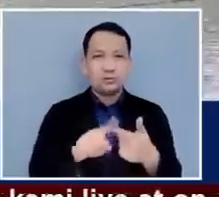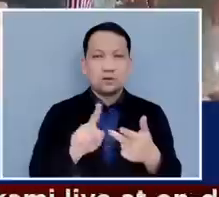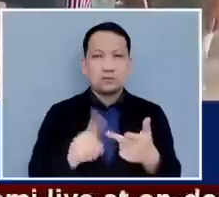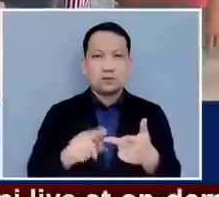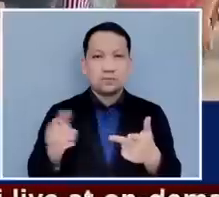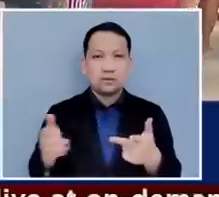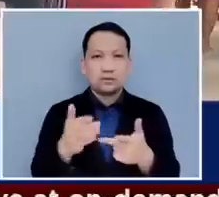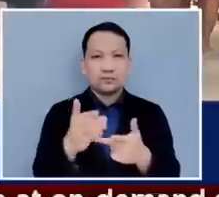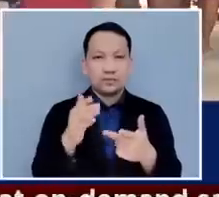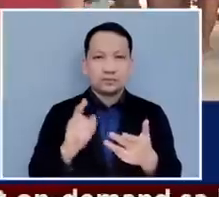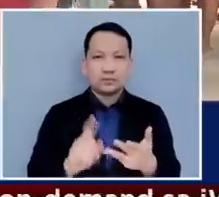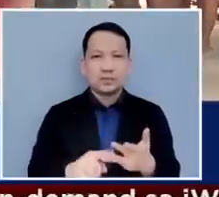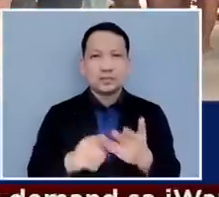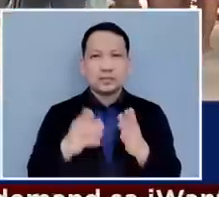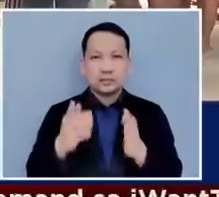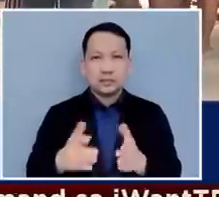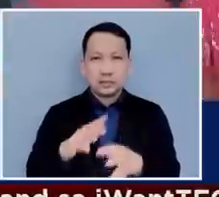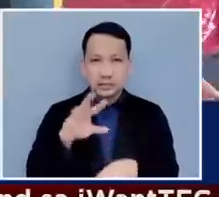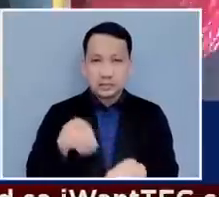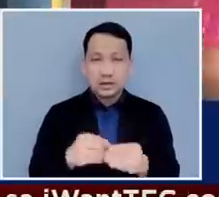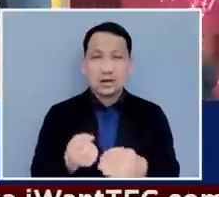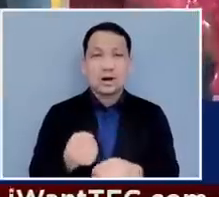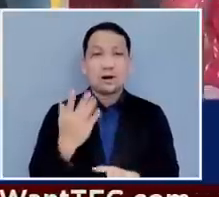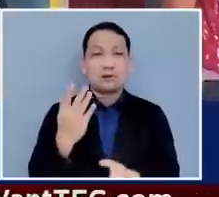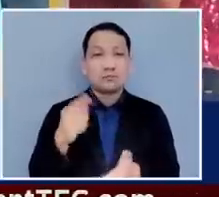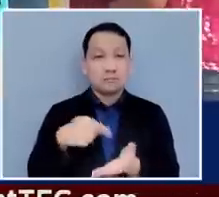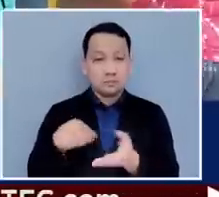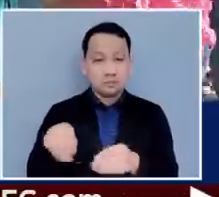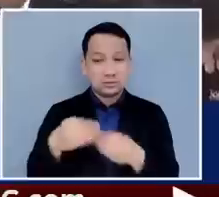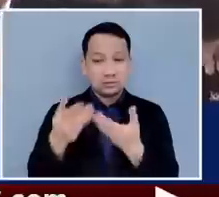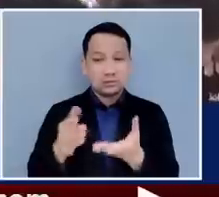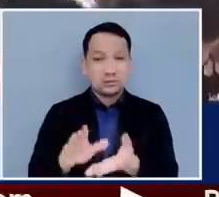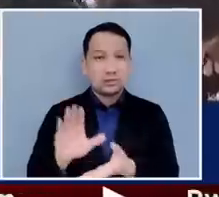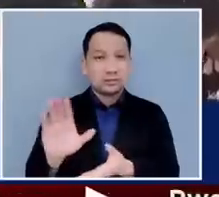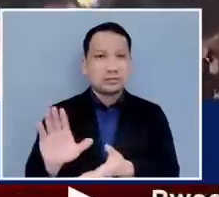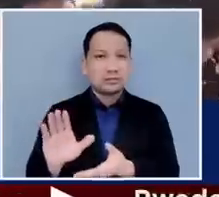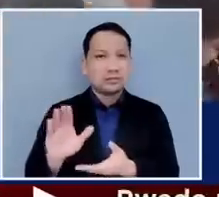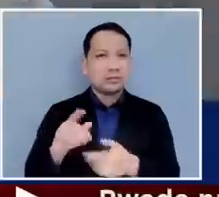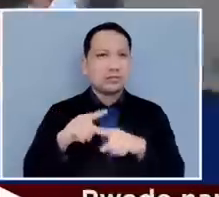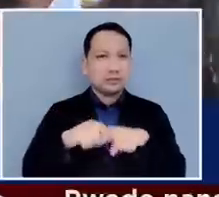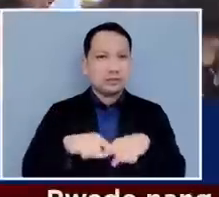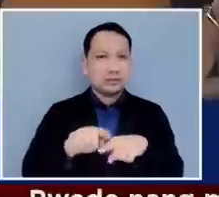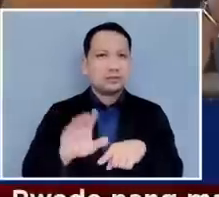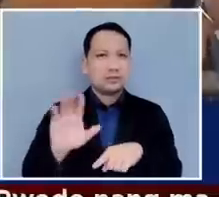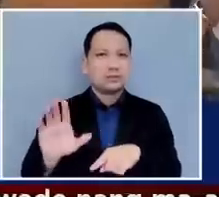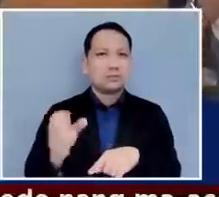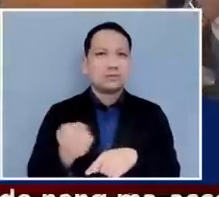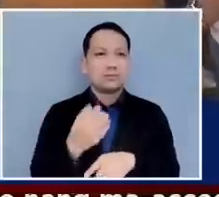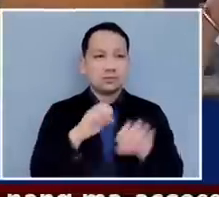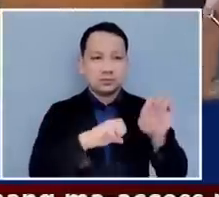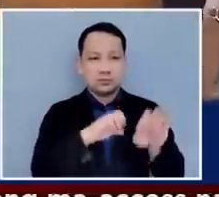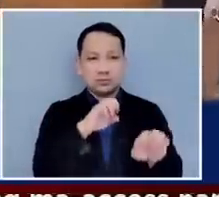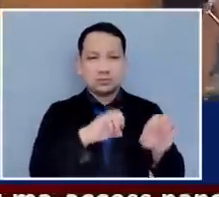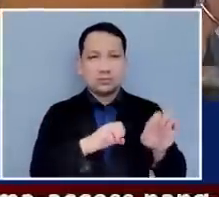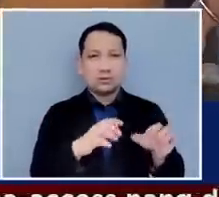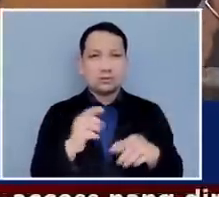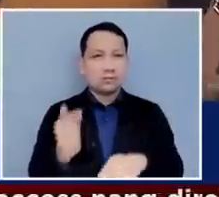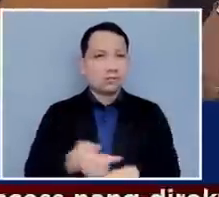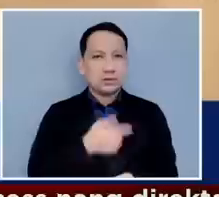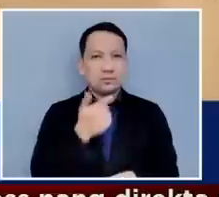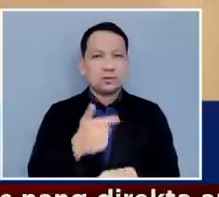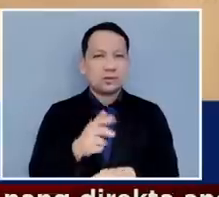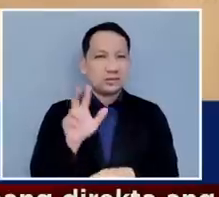mangisda. Pero kung magkanong halaga na tatanggapin ang bawat isa, didepende pa ito sa evaluation na tatagal ng 30